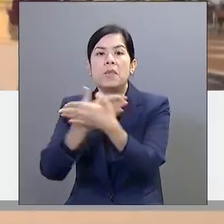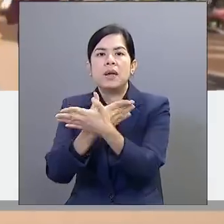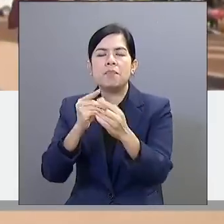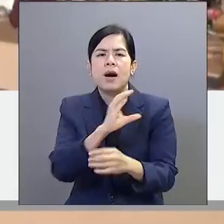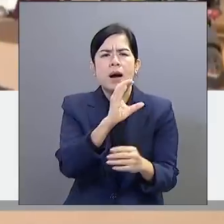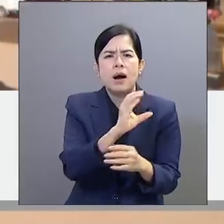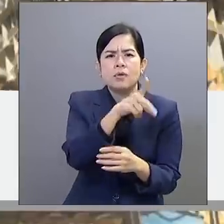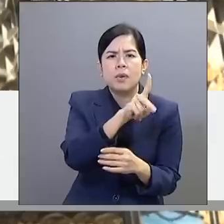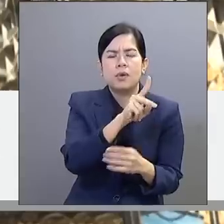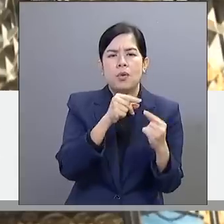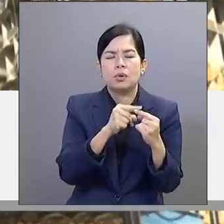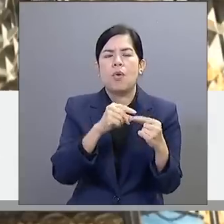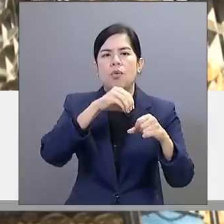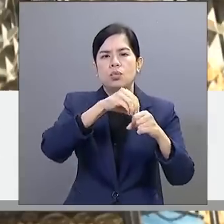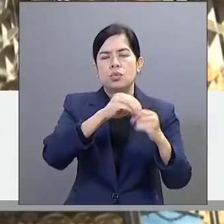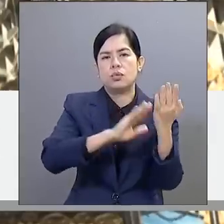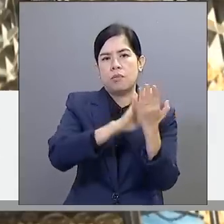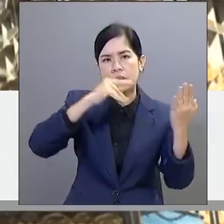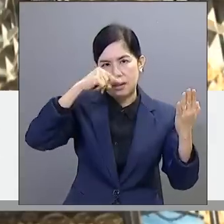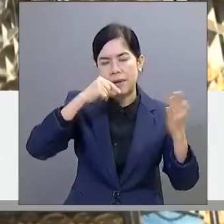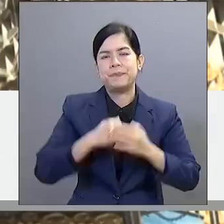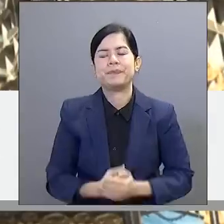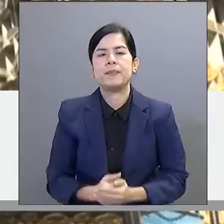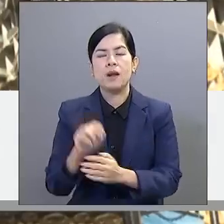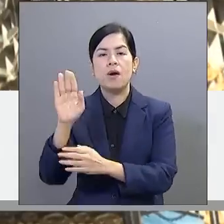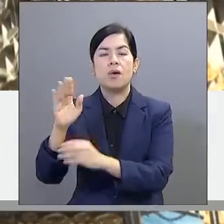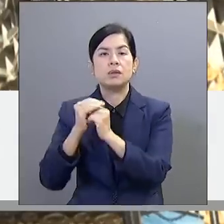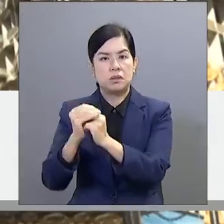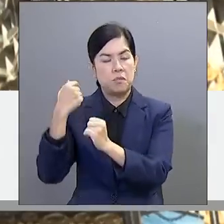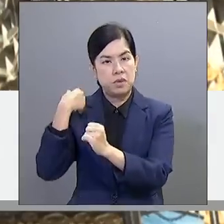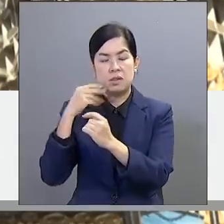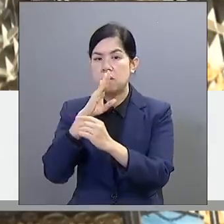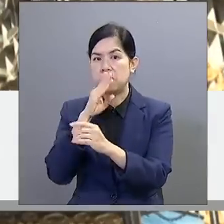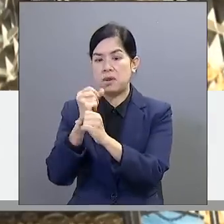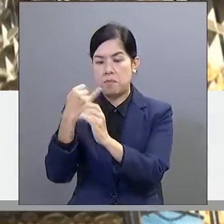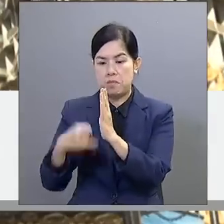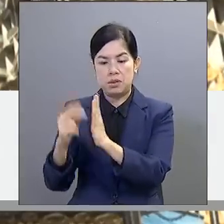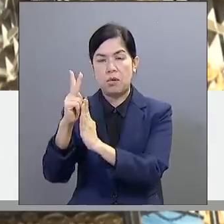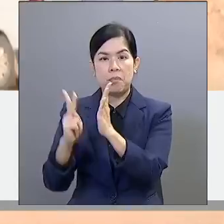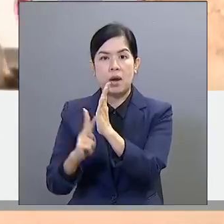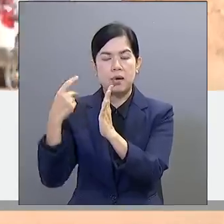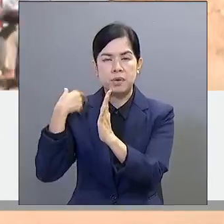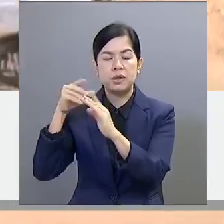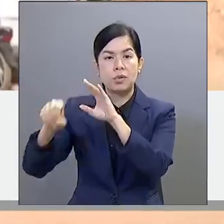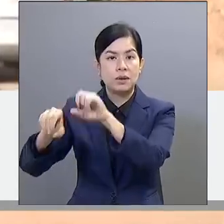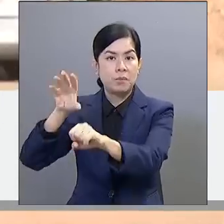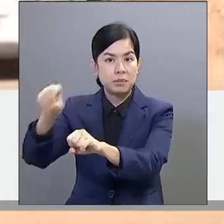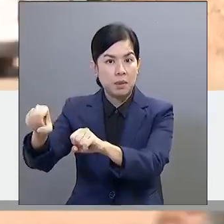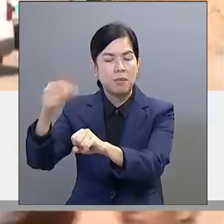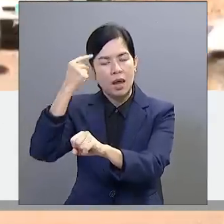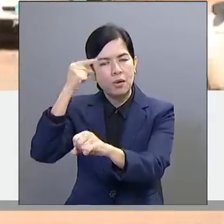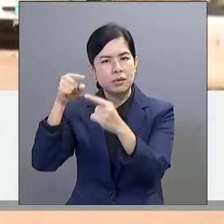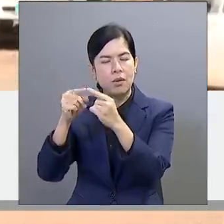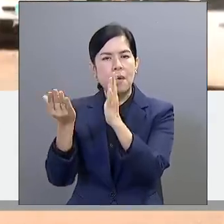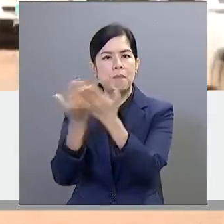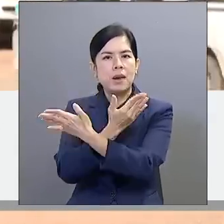ะรวมไปถึงการปราบปรามธุรกิจสีเทาที่เข้มงวดทำให้ทุนจีนประเภทนี้กระจายตัวออกมาในหลายประเทศค่ะเช่น